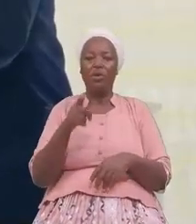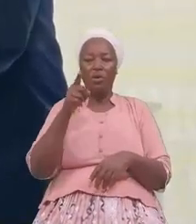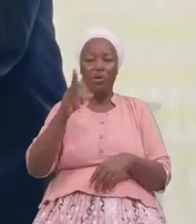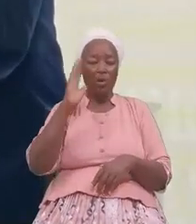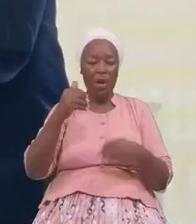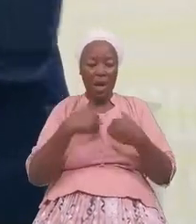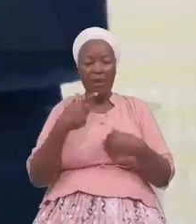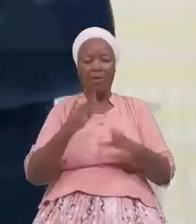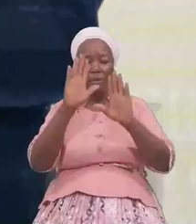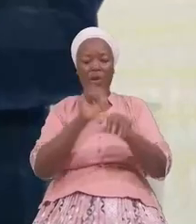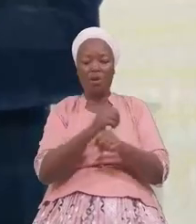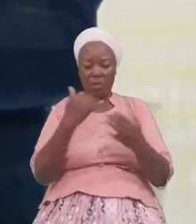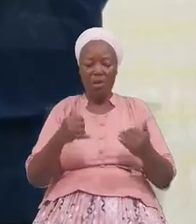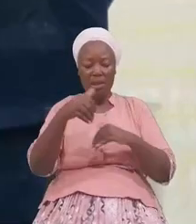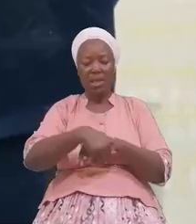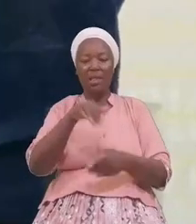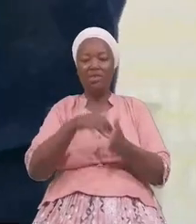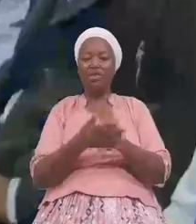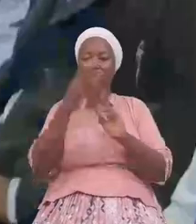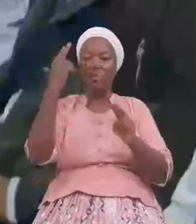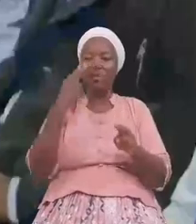soir au nom de Jésus.